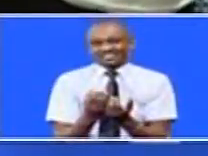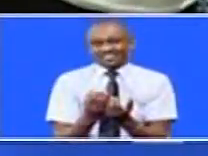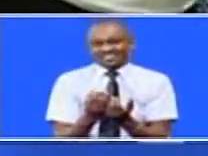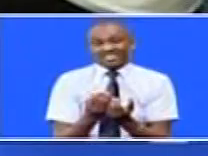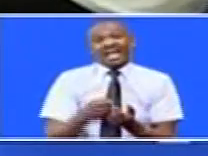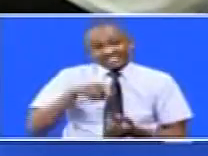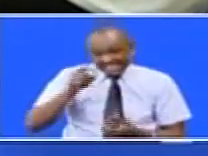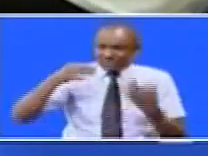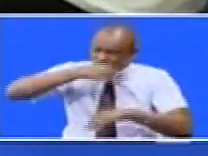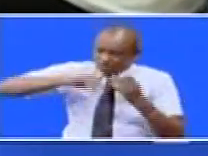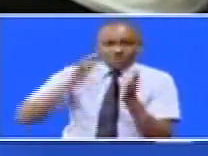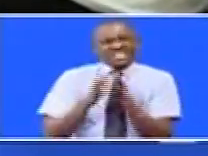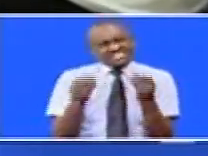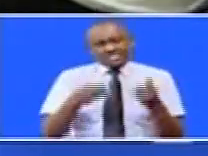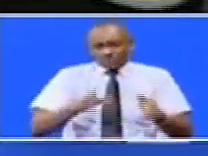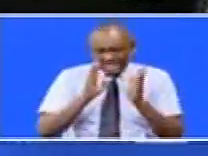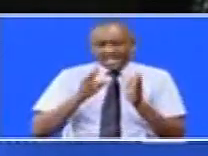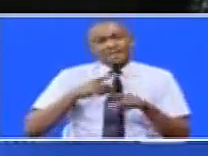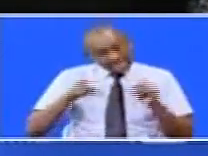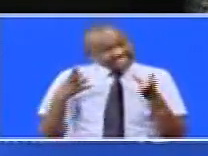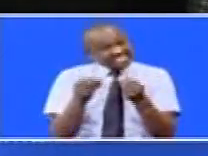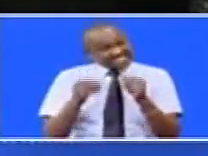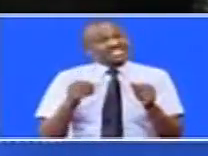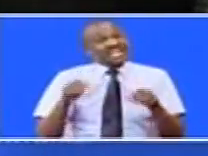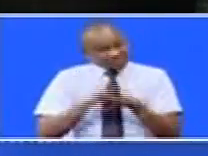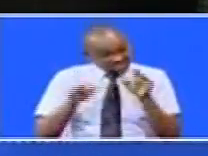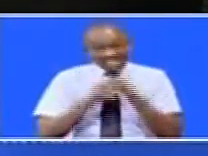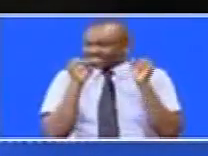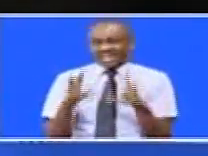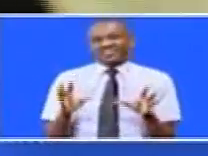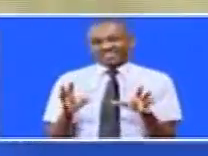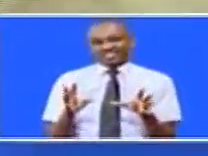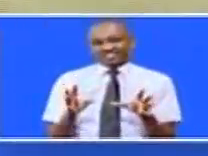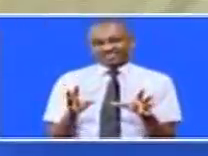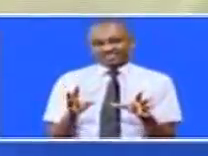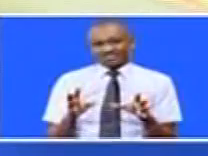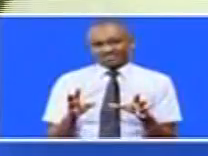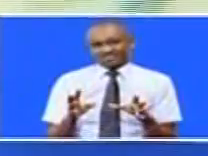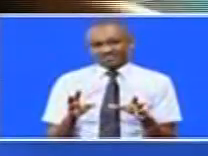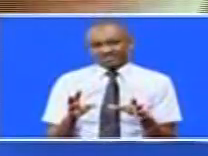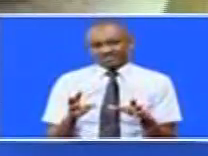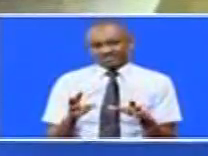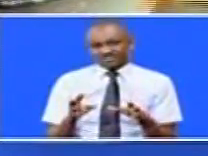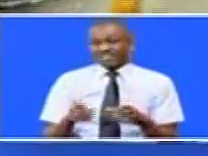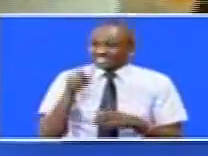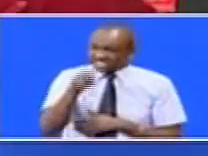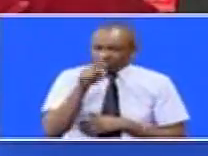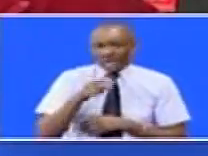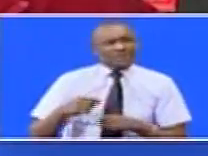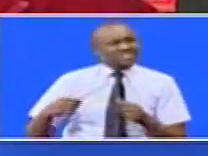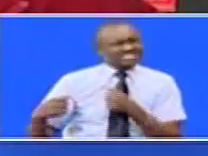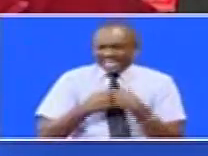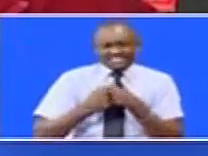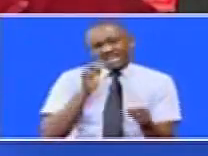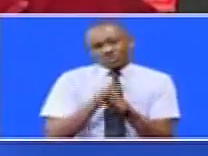Licha ya kutangamana kwa urahisi, mambo huwa si rahisi kama yanavyoonekana. Umri ni changamoto sana kwa sababu